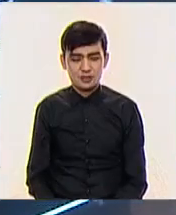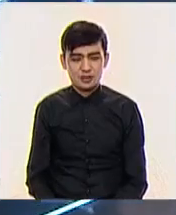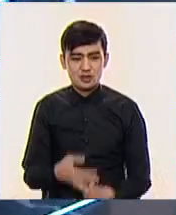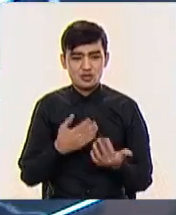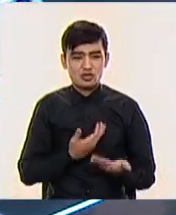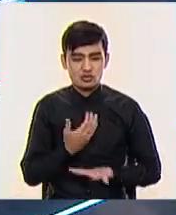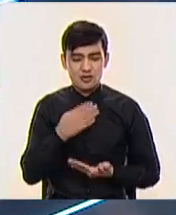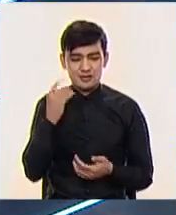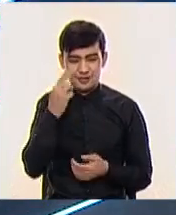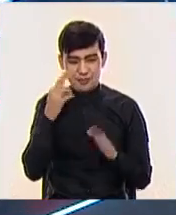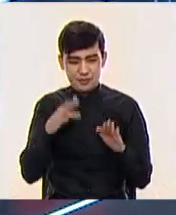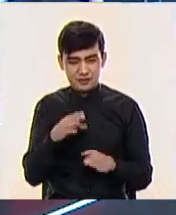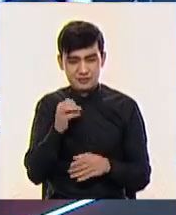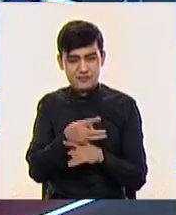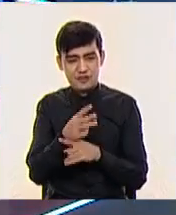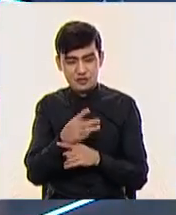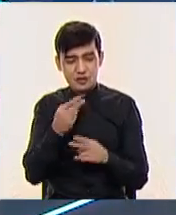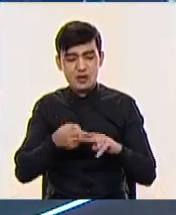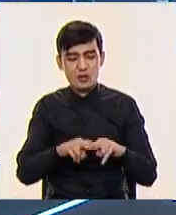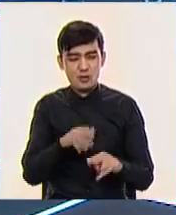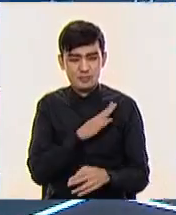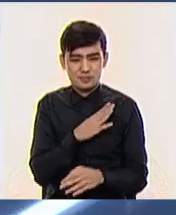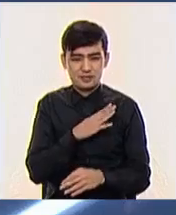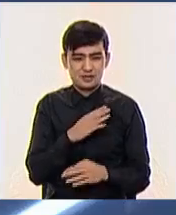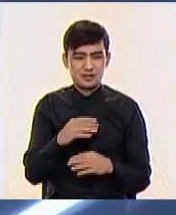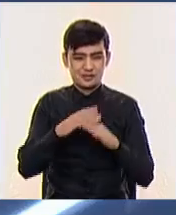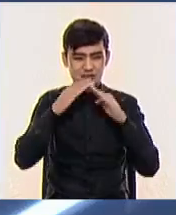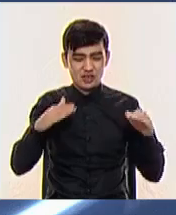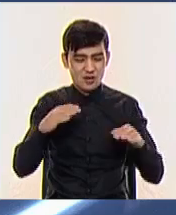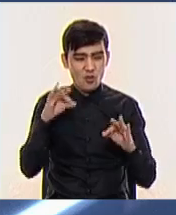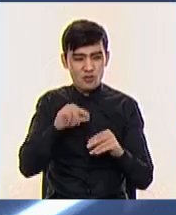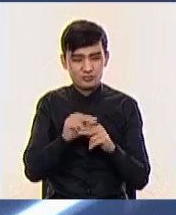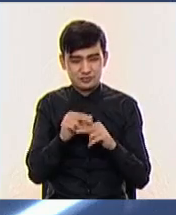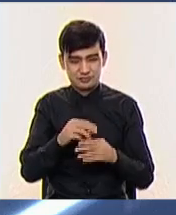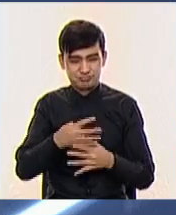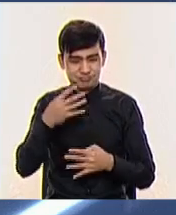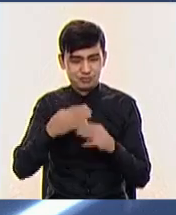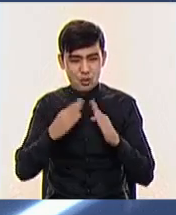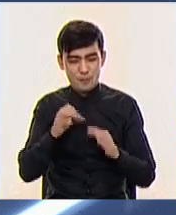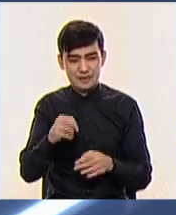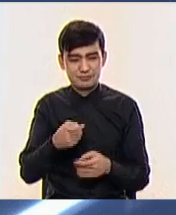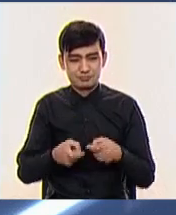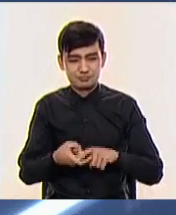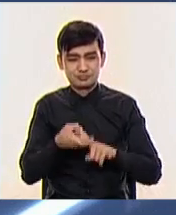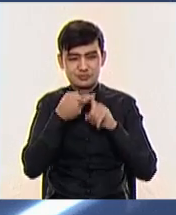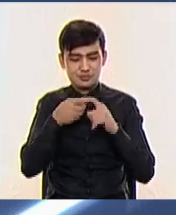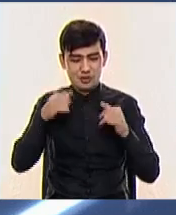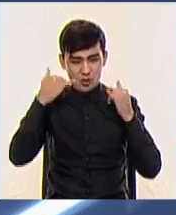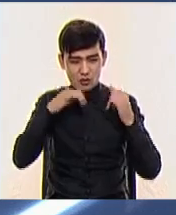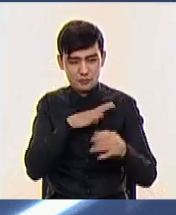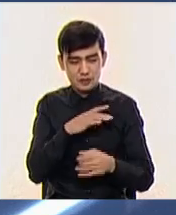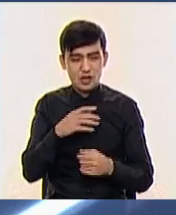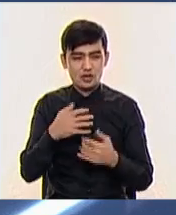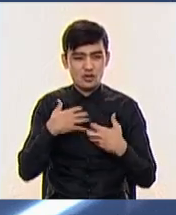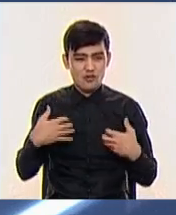Жители Нур-Султана возбудило видео, на котором на крышу строящейся многоэтажки краном подняли корову. Животное